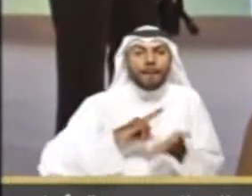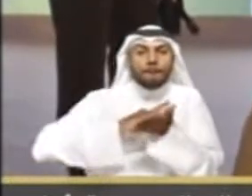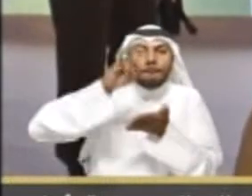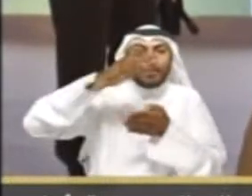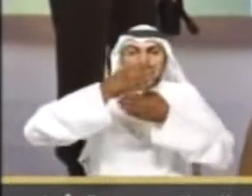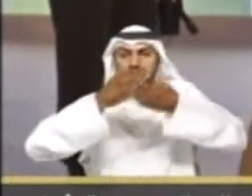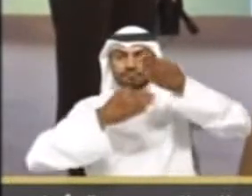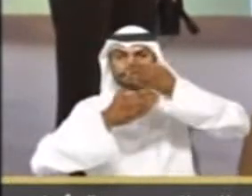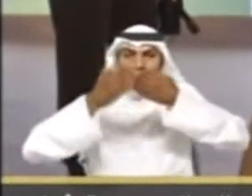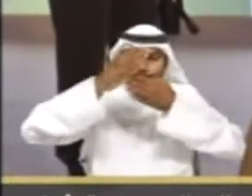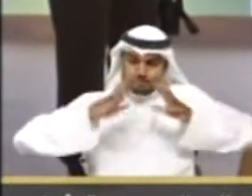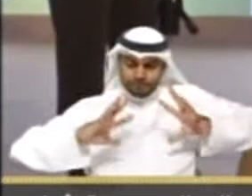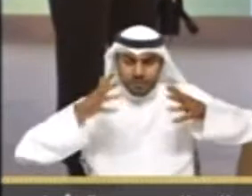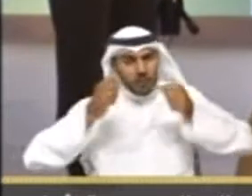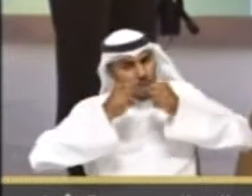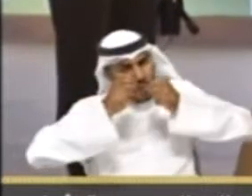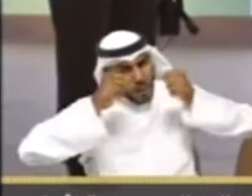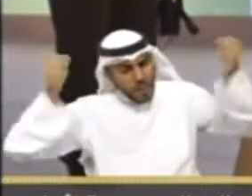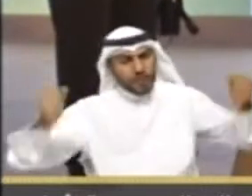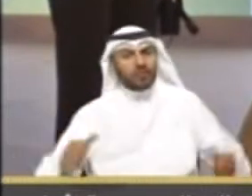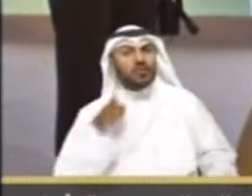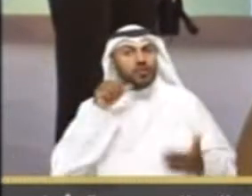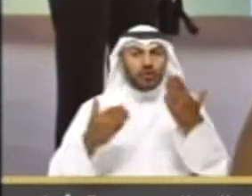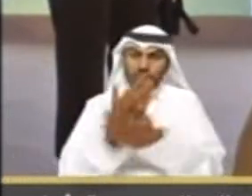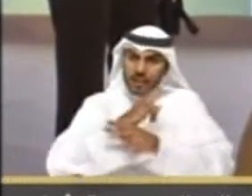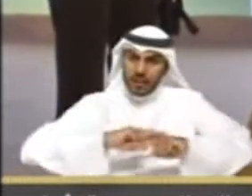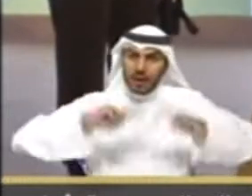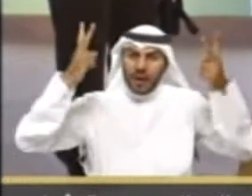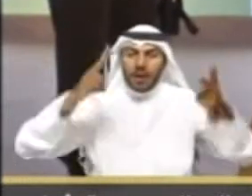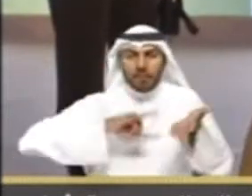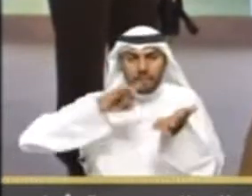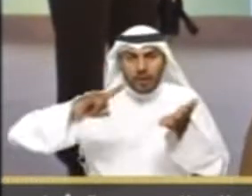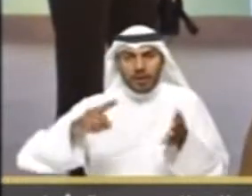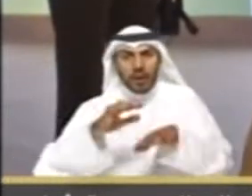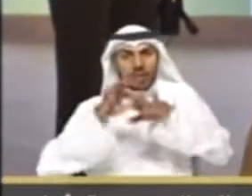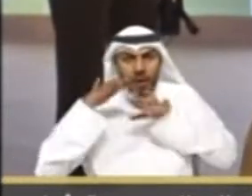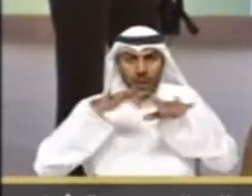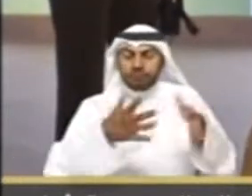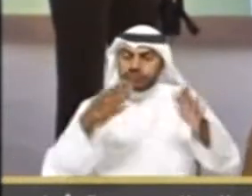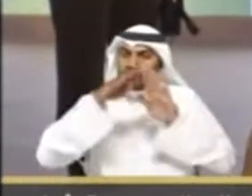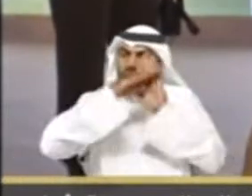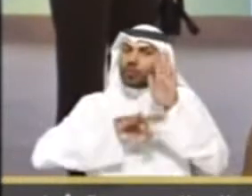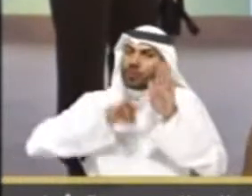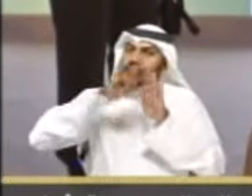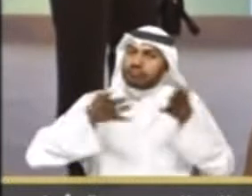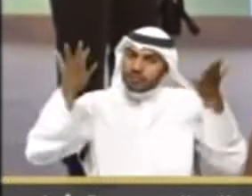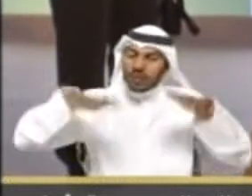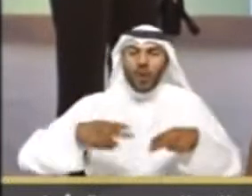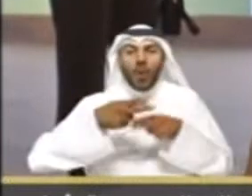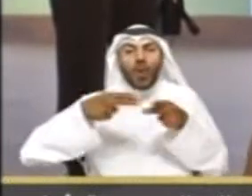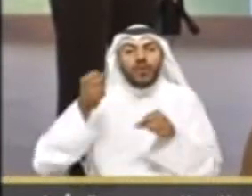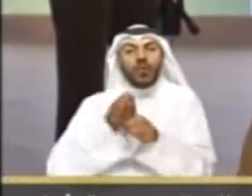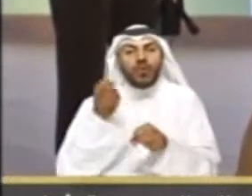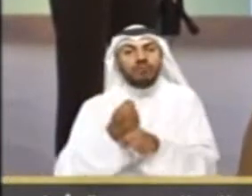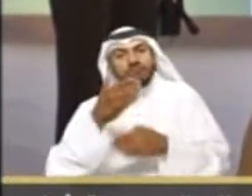إلى وحدة هذا الوطن ووحدة الدول العربية والإسلامية مع تركيا، والاستفادة من التجربة